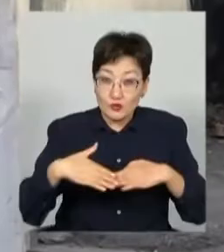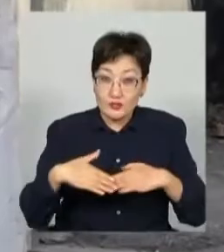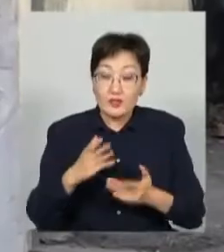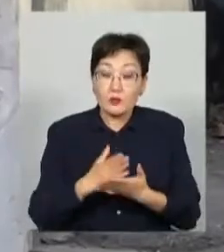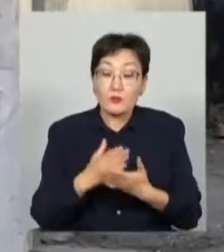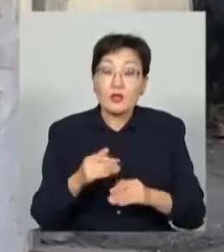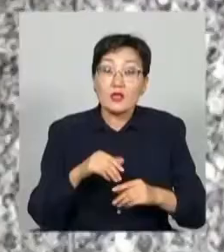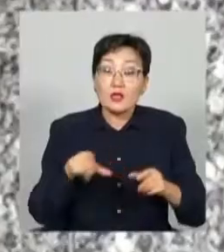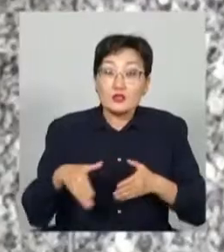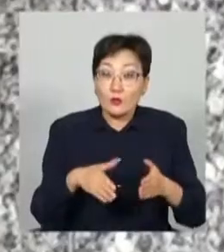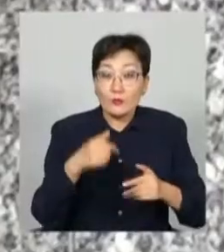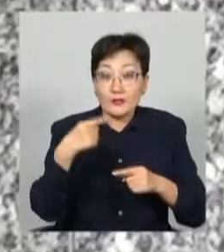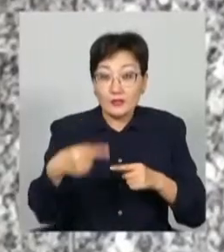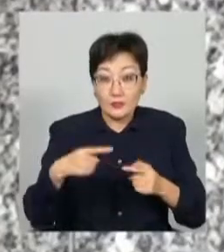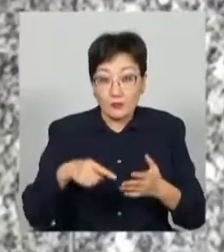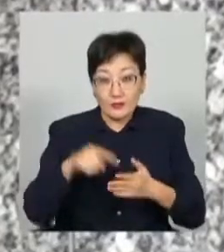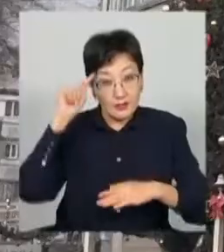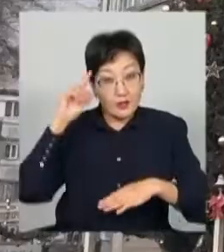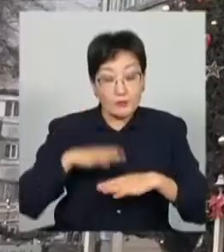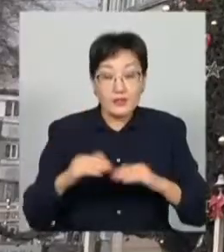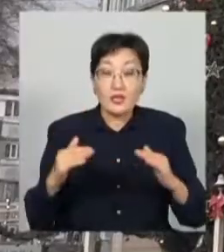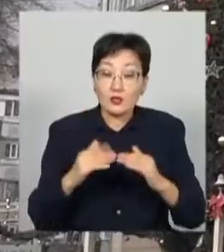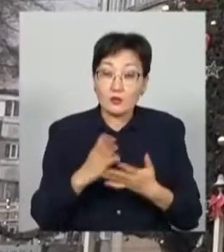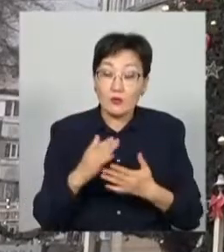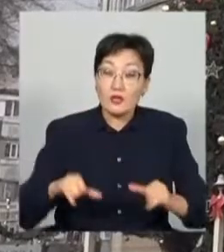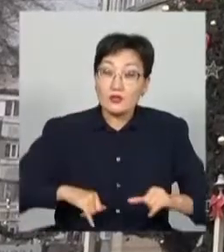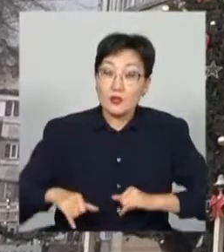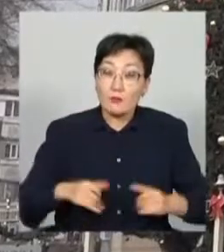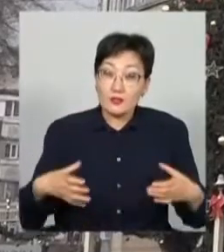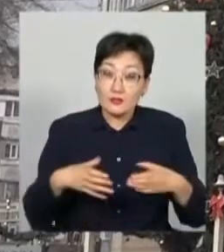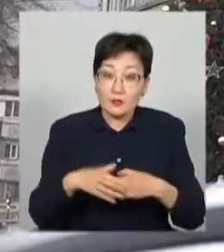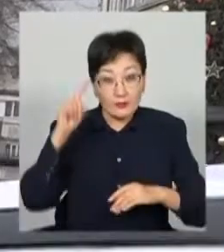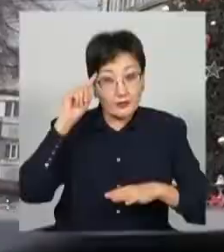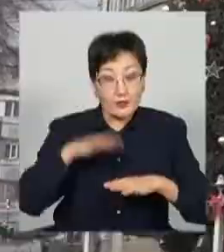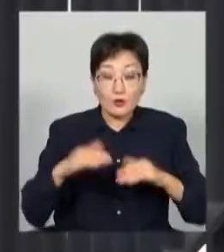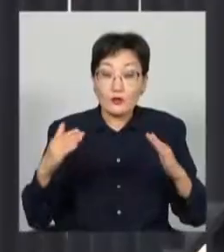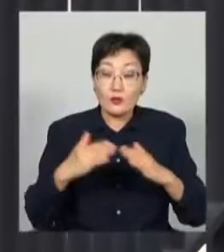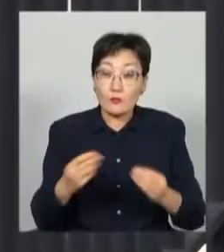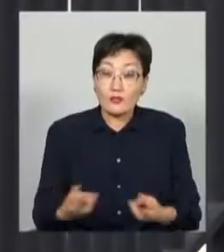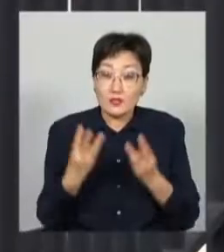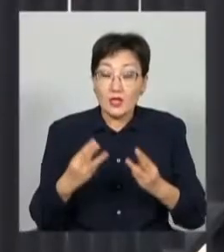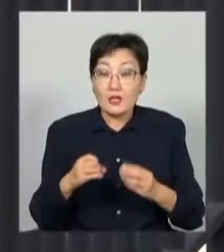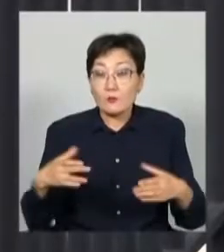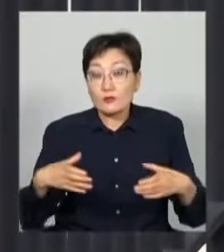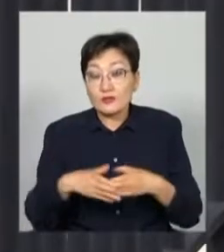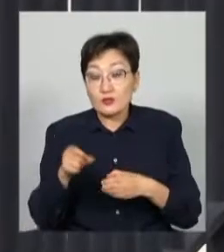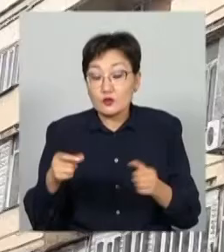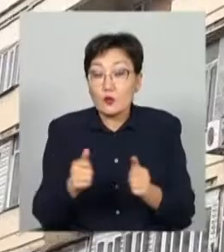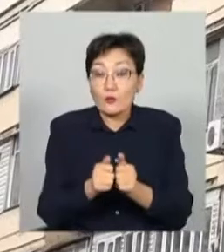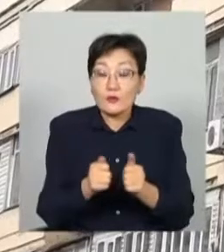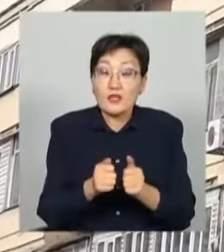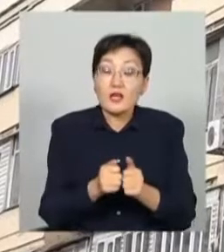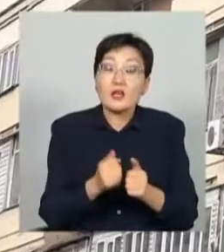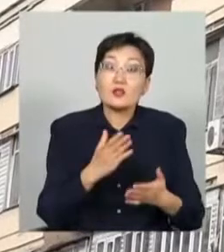ornalaskan. Joldun arğı betinde kala akimdiginin ğimaratı var. Lankesterdin bir tobu akimdik ğimaratın örtese, endi bir tobu sol mañayğa